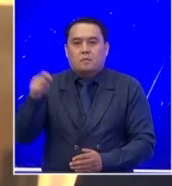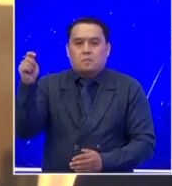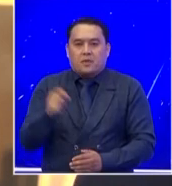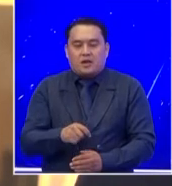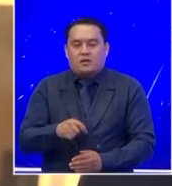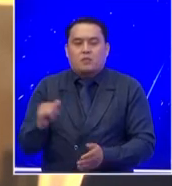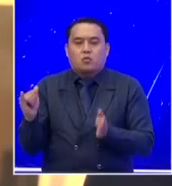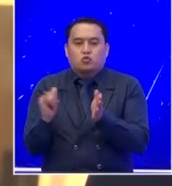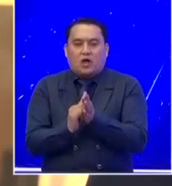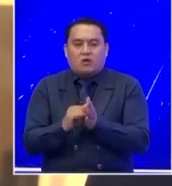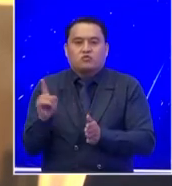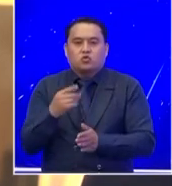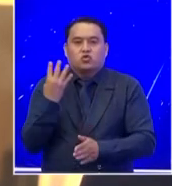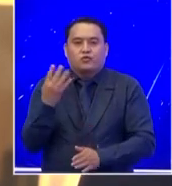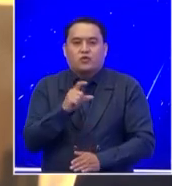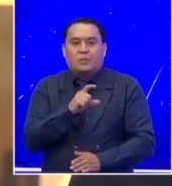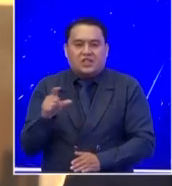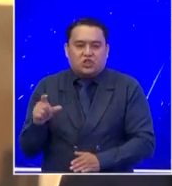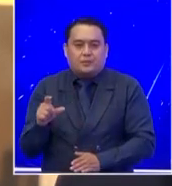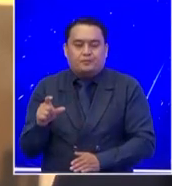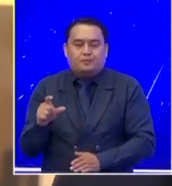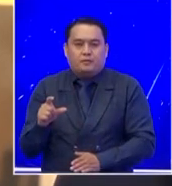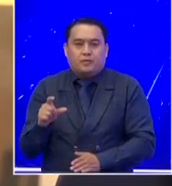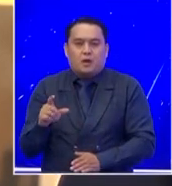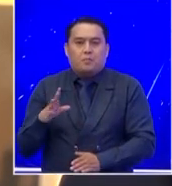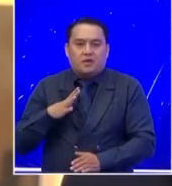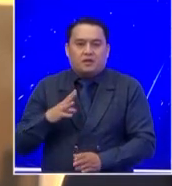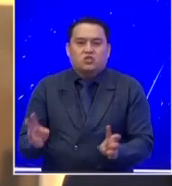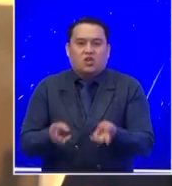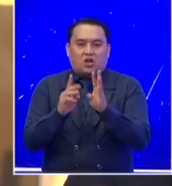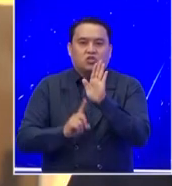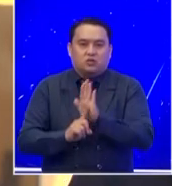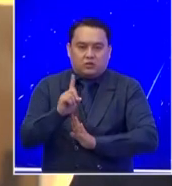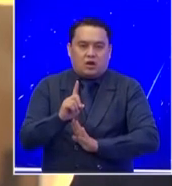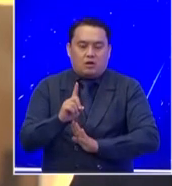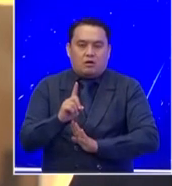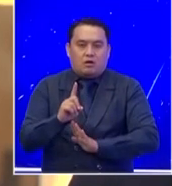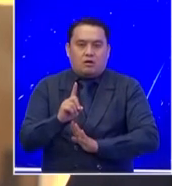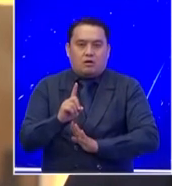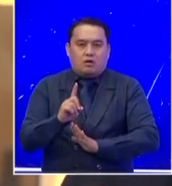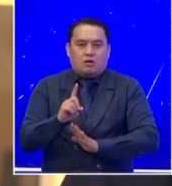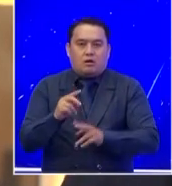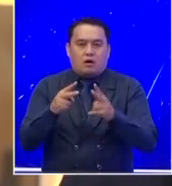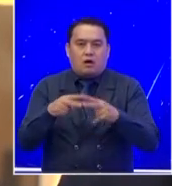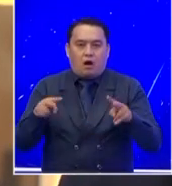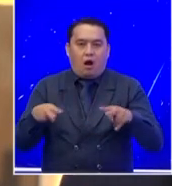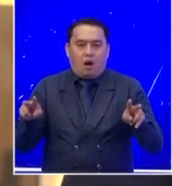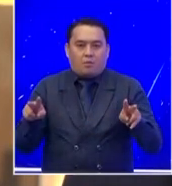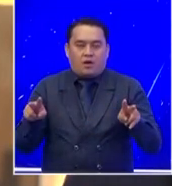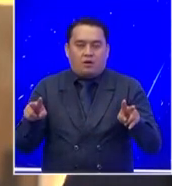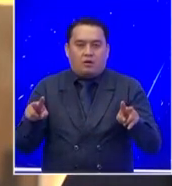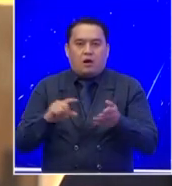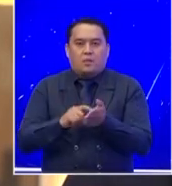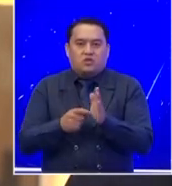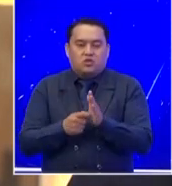средств было установлено, что на 4-м этаже произошло загорание в основном кабелей серного